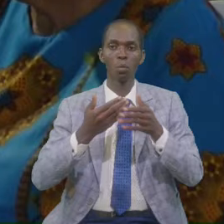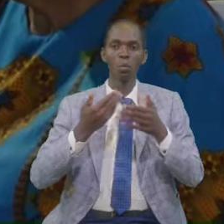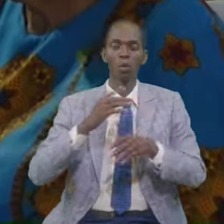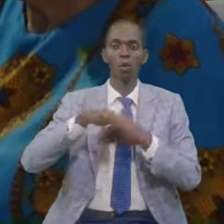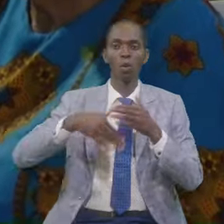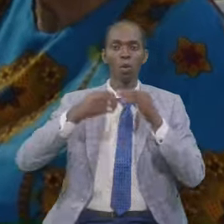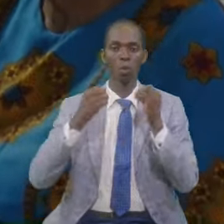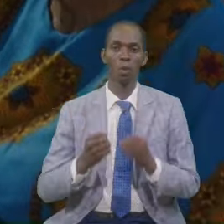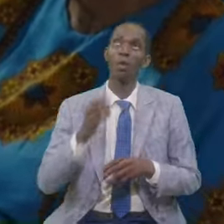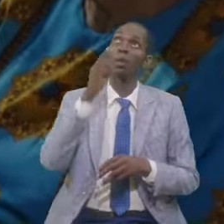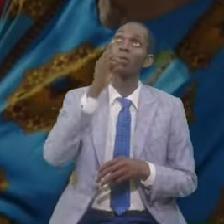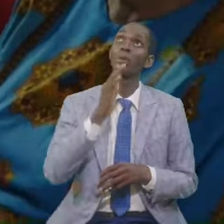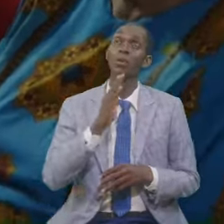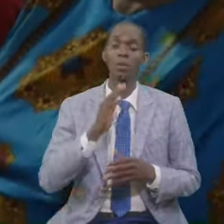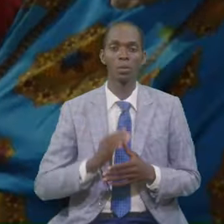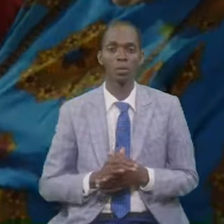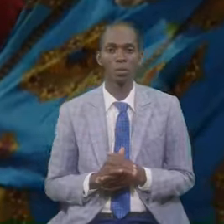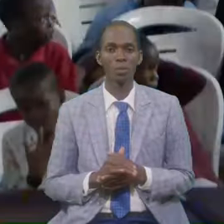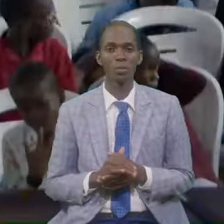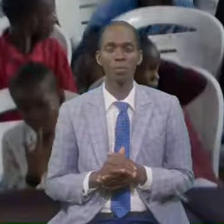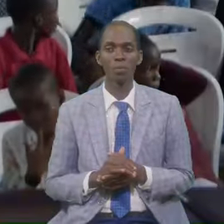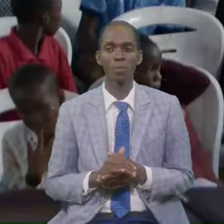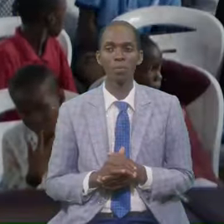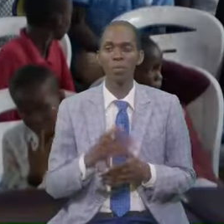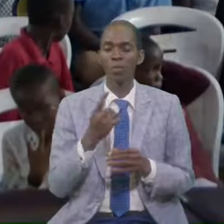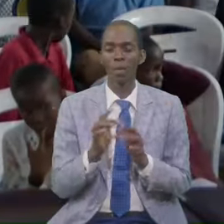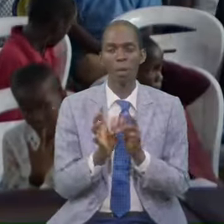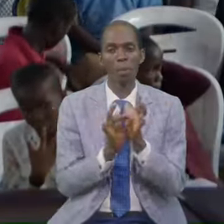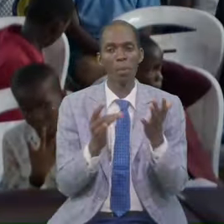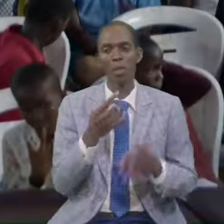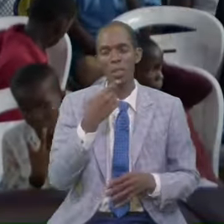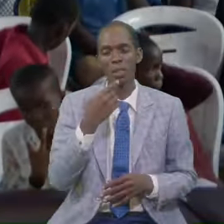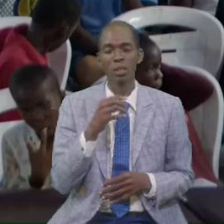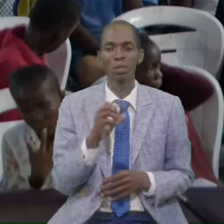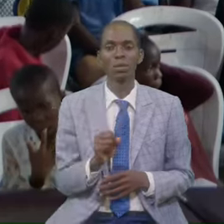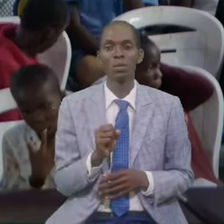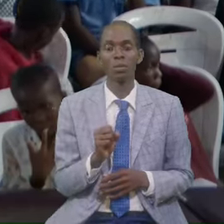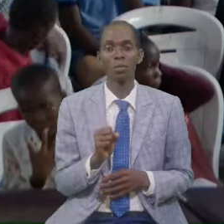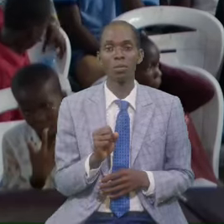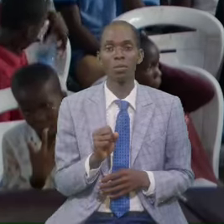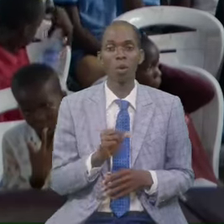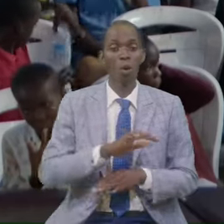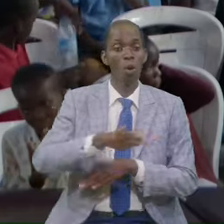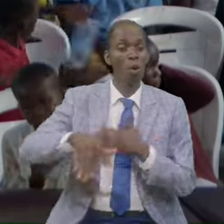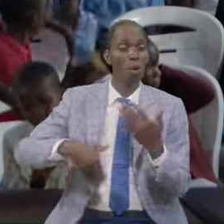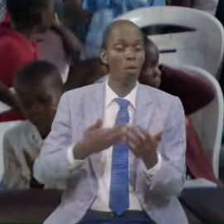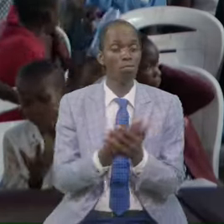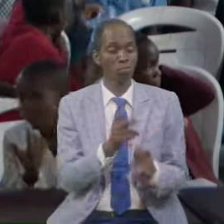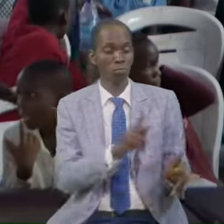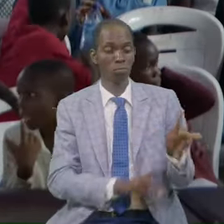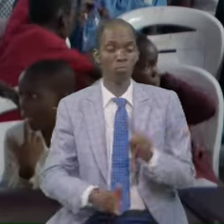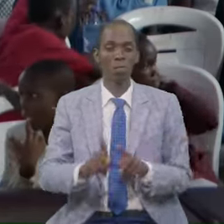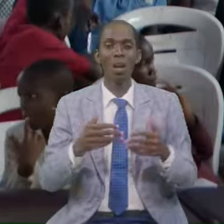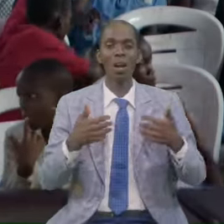న్యాయ సింహాసనం చెందుకు వస్తే. The Bible says. బైబిల్ సెలవిస్తుంది. All have sinned and come short of